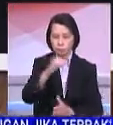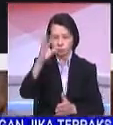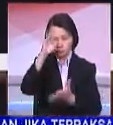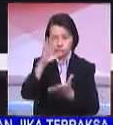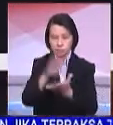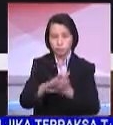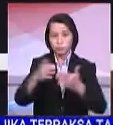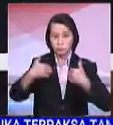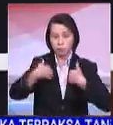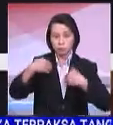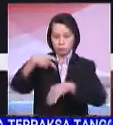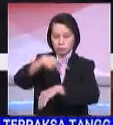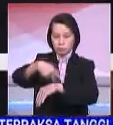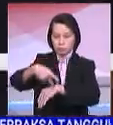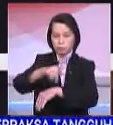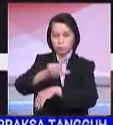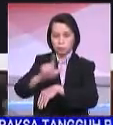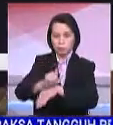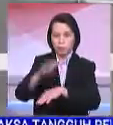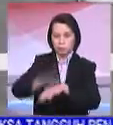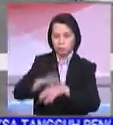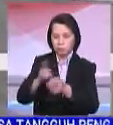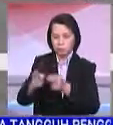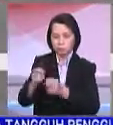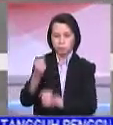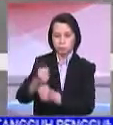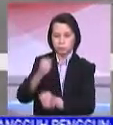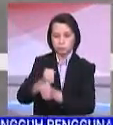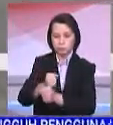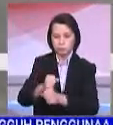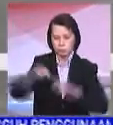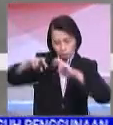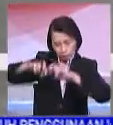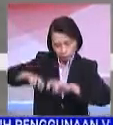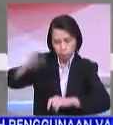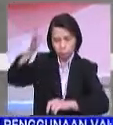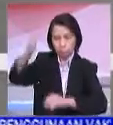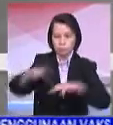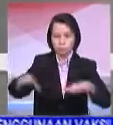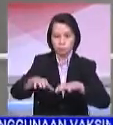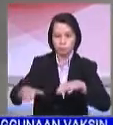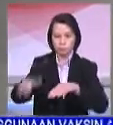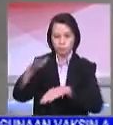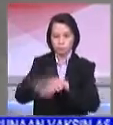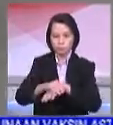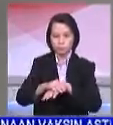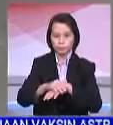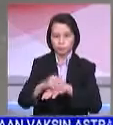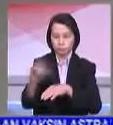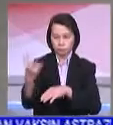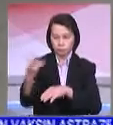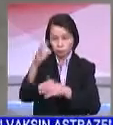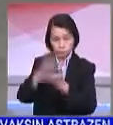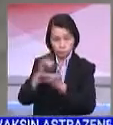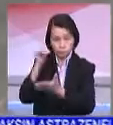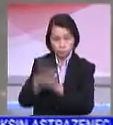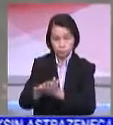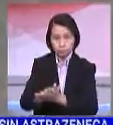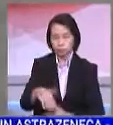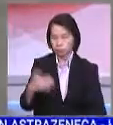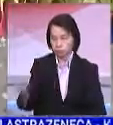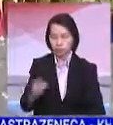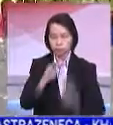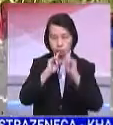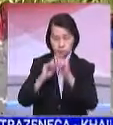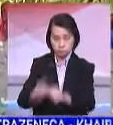dikatakan berada di pulau Langkawi atas San kerja setan akan dijalankan ke atas pasangan tersebut Selain itu beliau